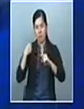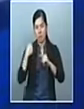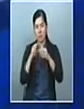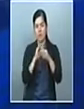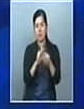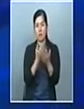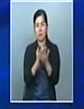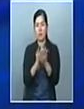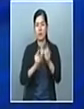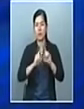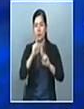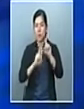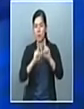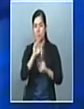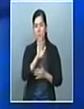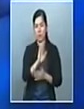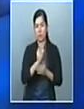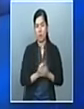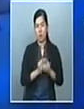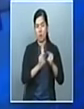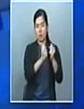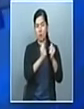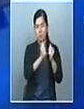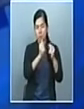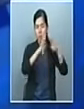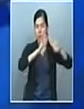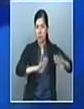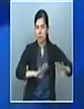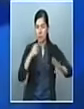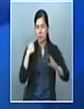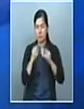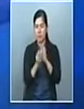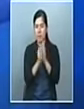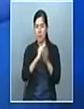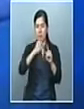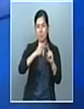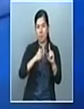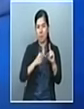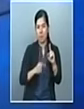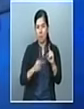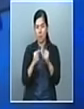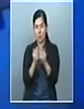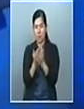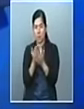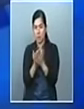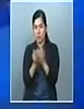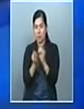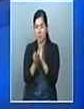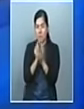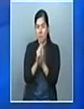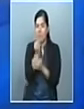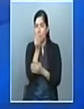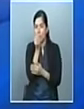าดหุ้นเอเชียปรับตัวลดลงไปแถมยังมีปัจจัยลบเกี่ยวกับเรื่องของการปรับเพิ่มอัตราดอกเบี้ยของธนาคารกลางสหรัฐ